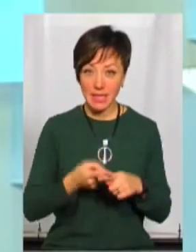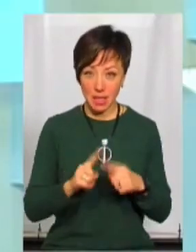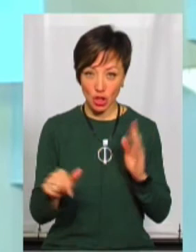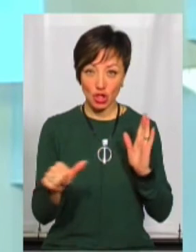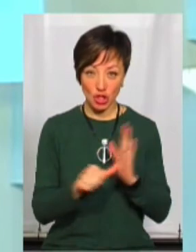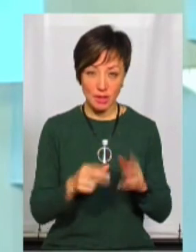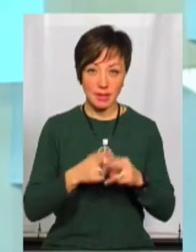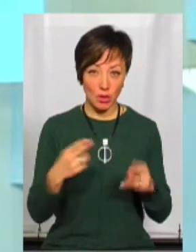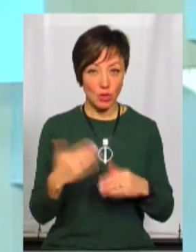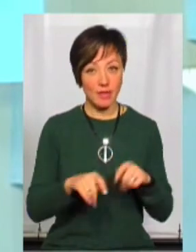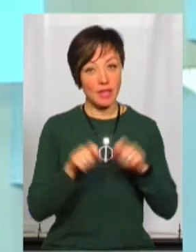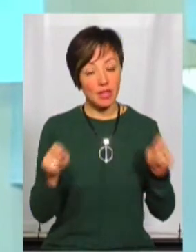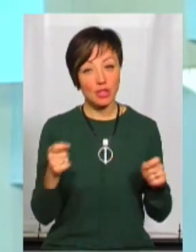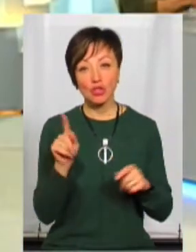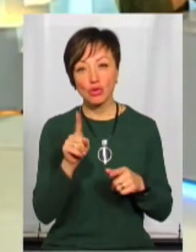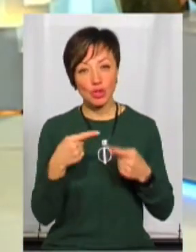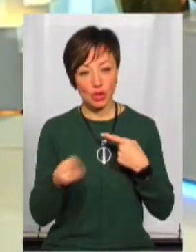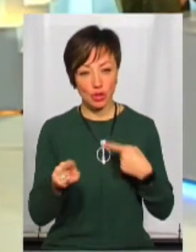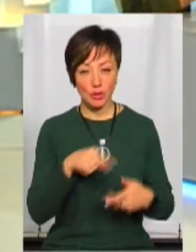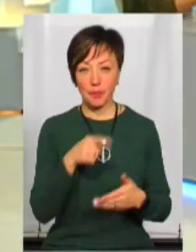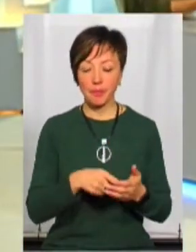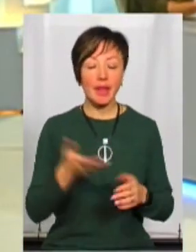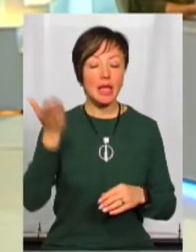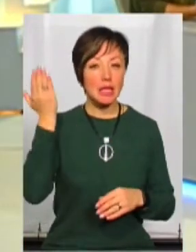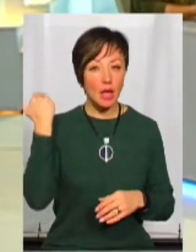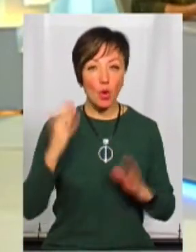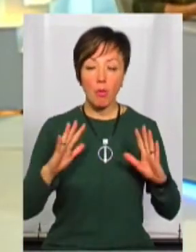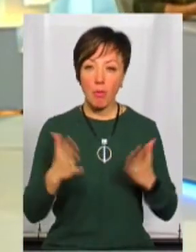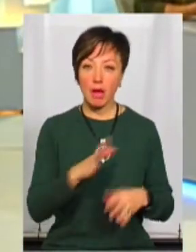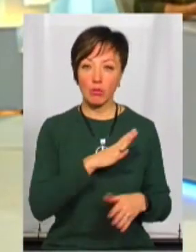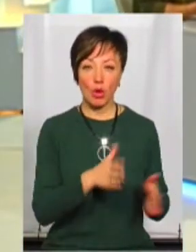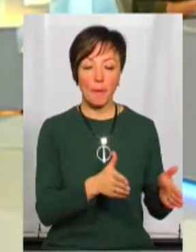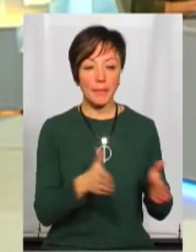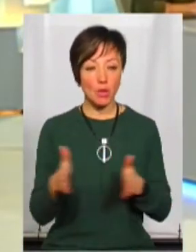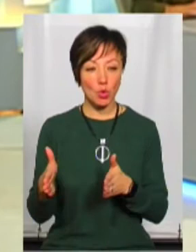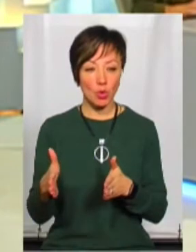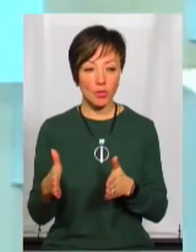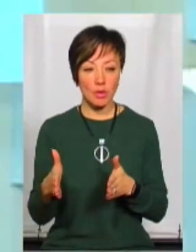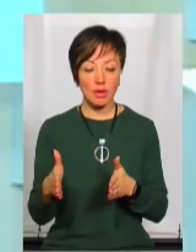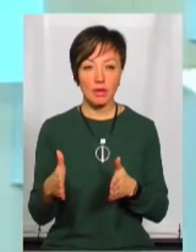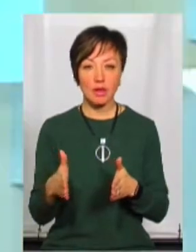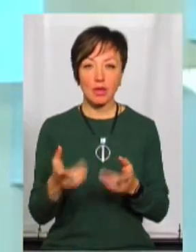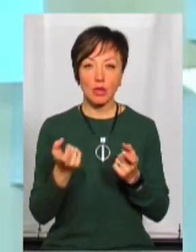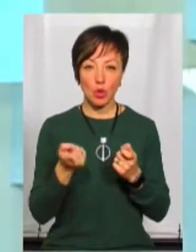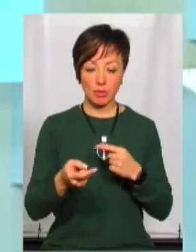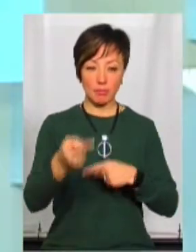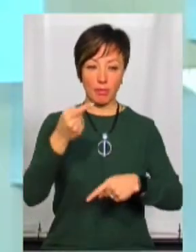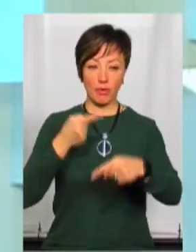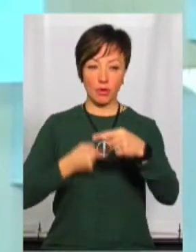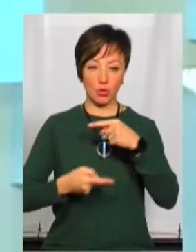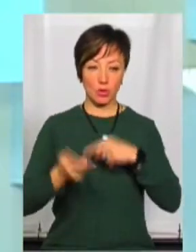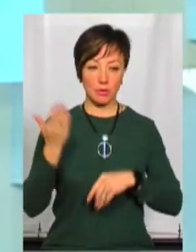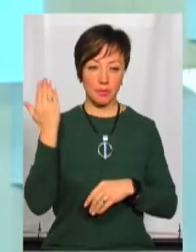6 станцій, які вже відкрили, чи щось інше? Ні, на той момент було підготовлено, взагалі, потрібно трошки повернутися в